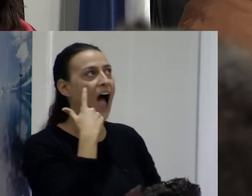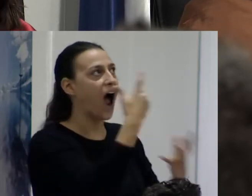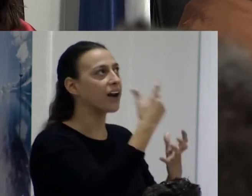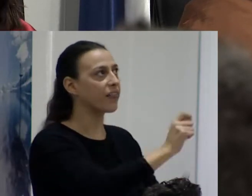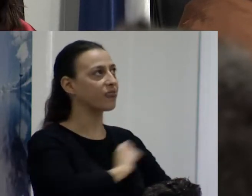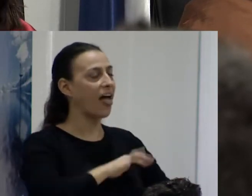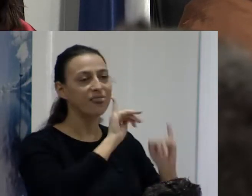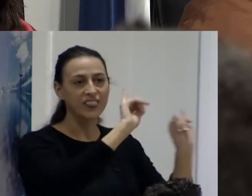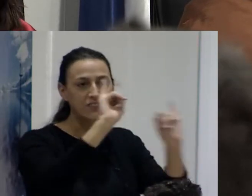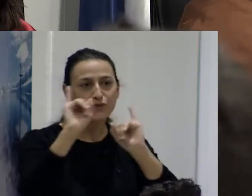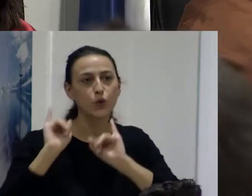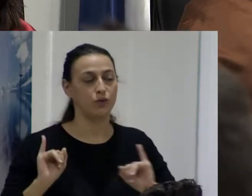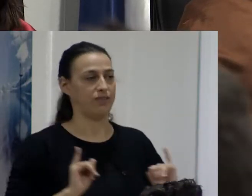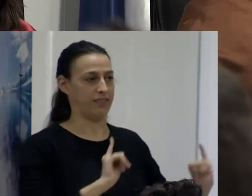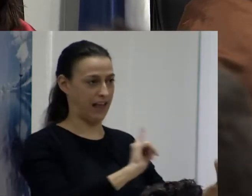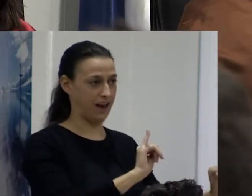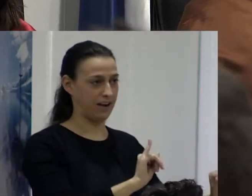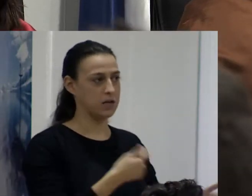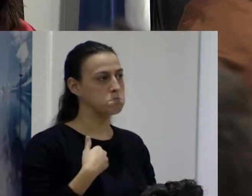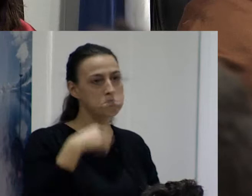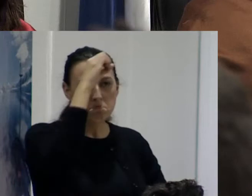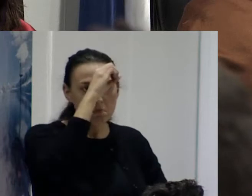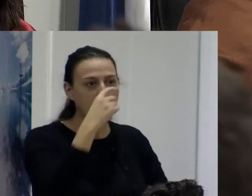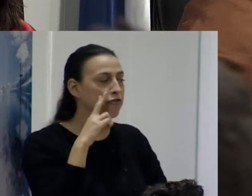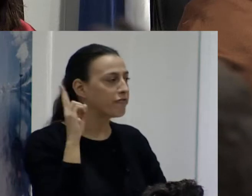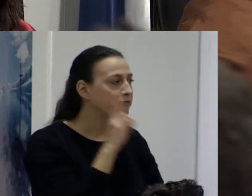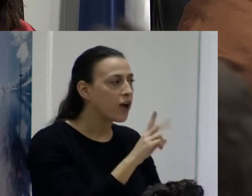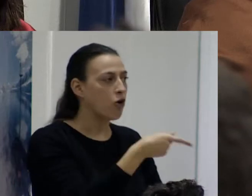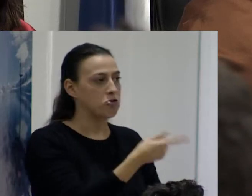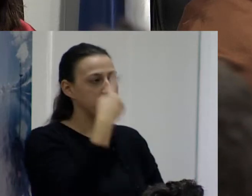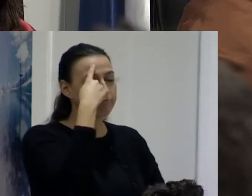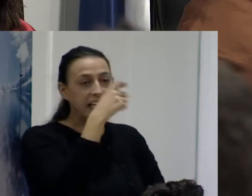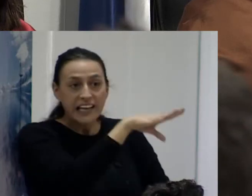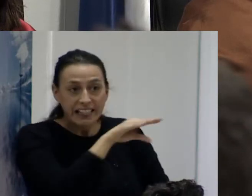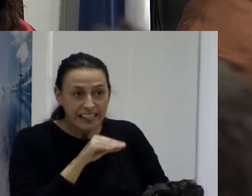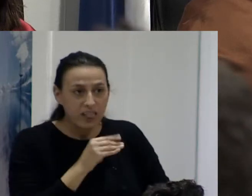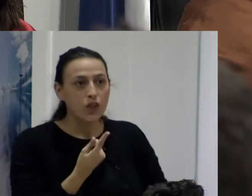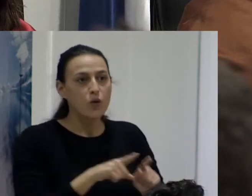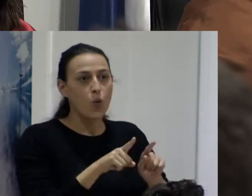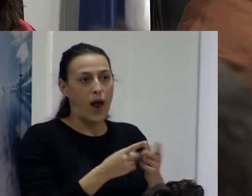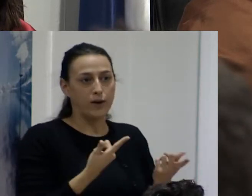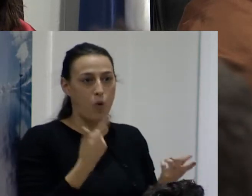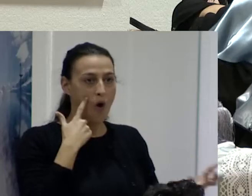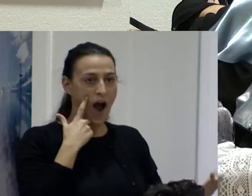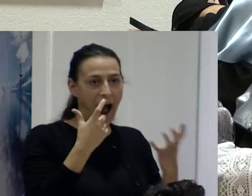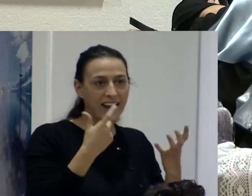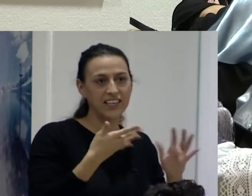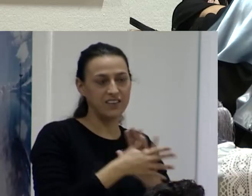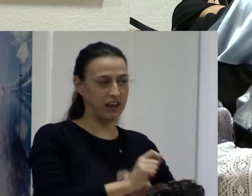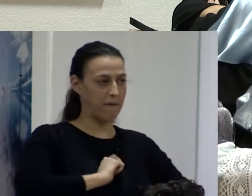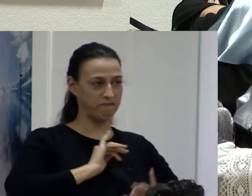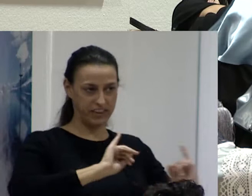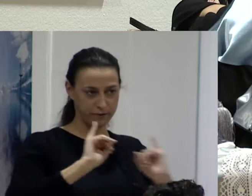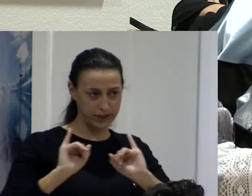crític, creu i sent que l'art és pur plaer estètic. Va ser el filòsof alemany Immanuel